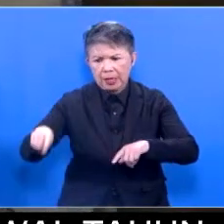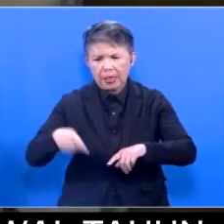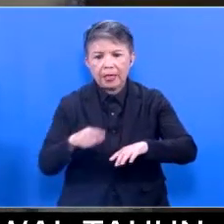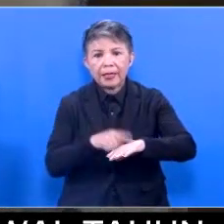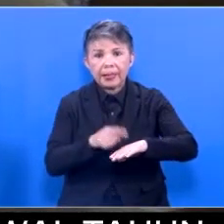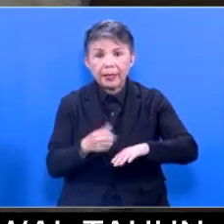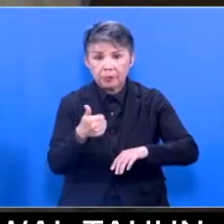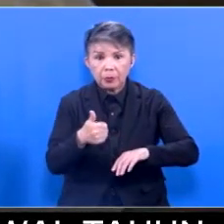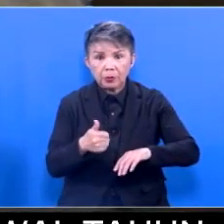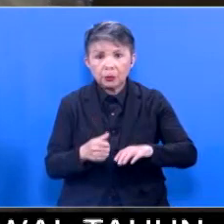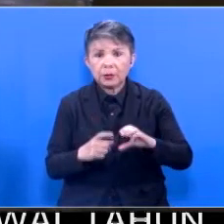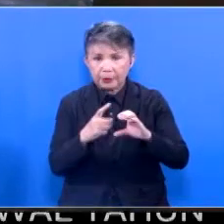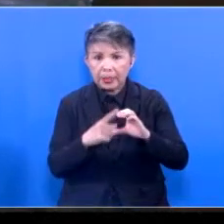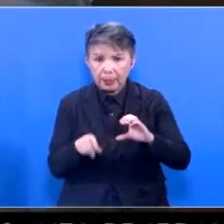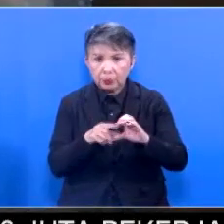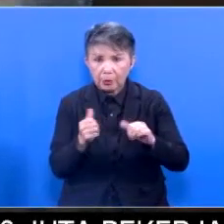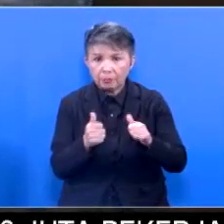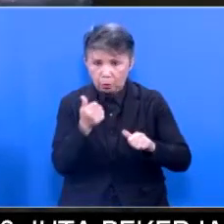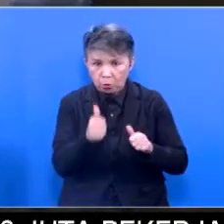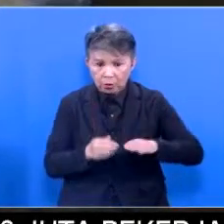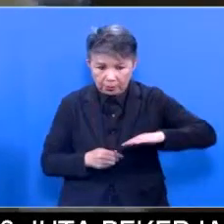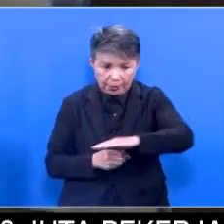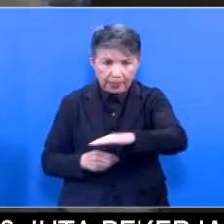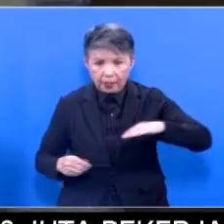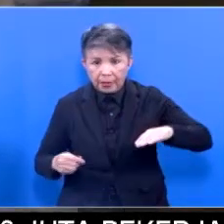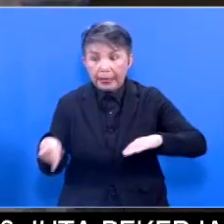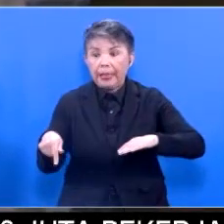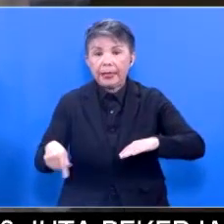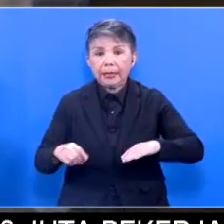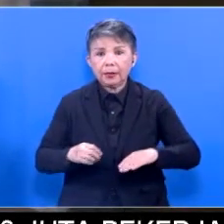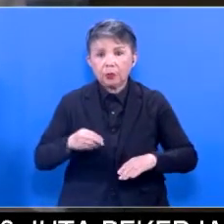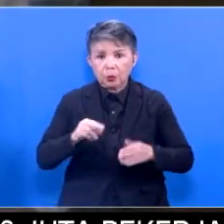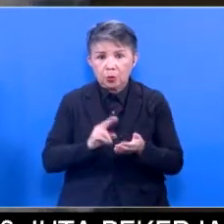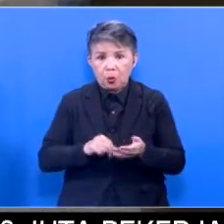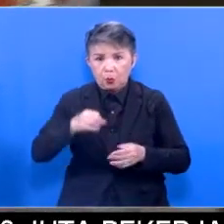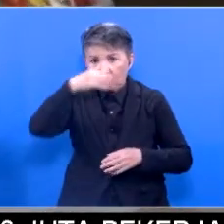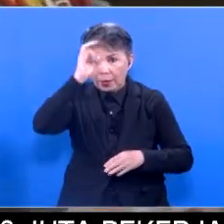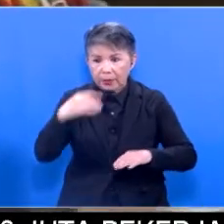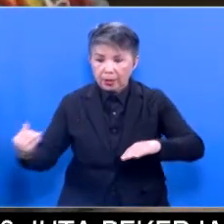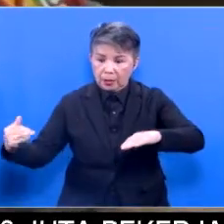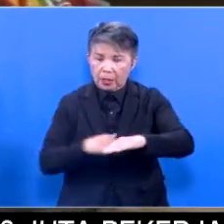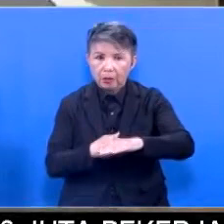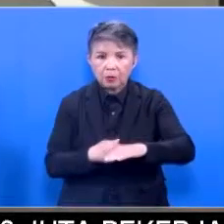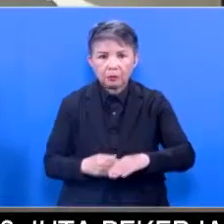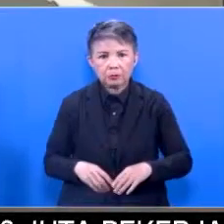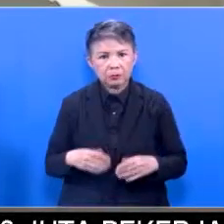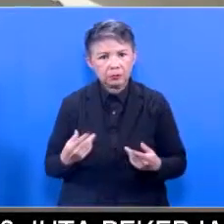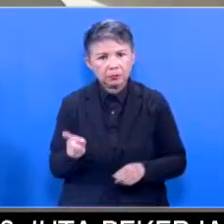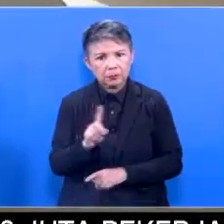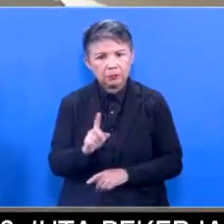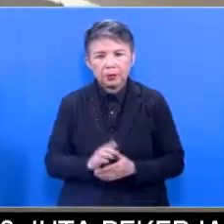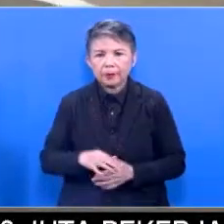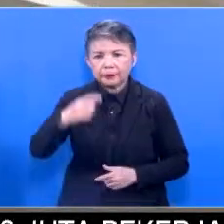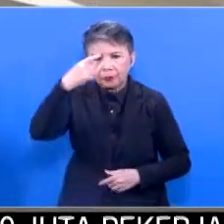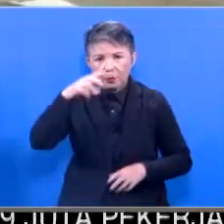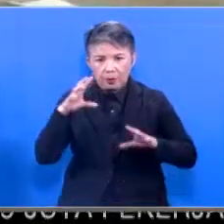mobil Mercy ini di jalan yang sesuai, yang benar. Nah, mobil Fortuner ini melaju melawan arah. Polisi